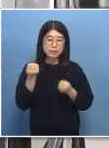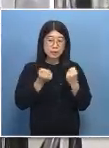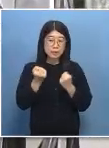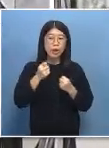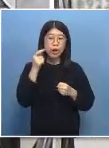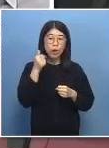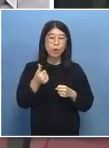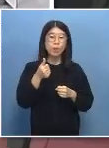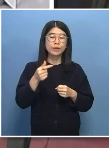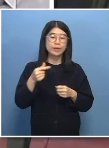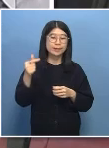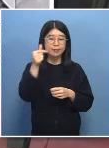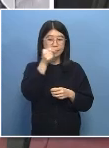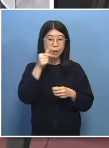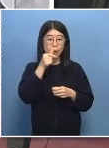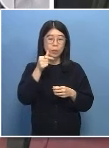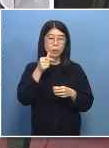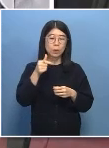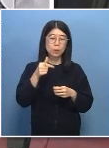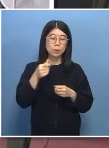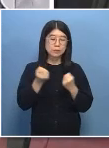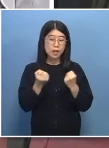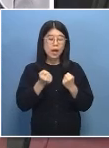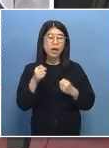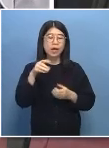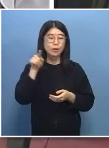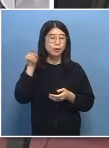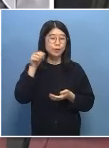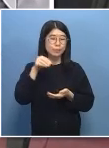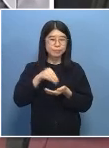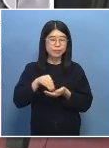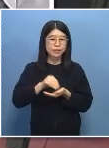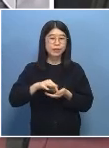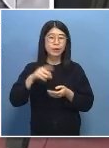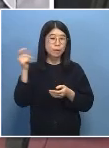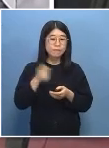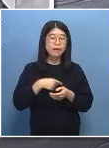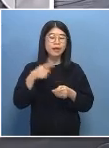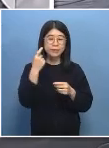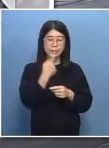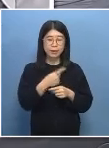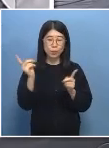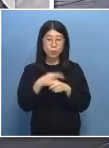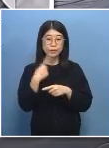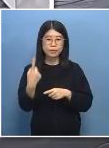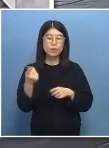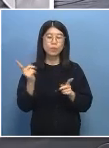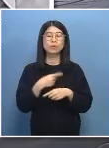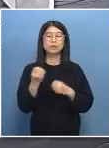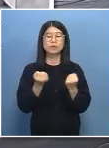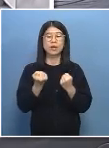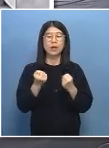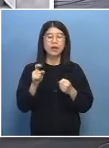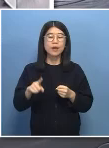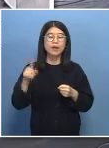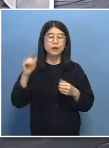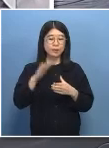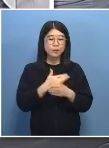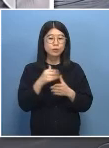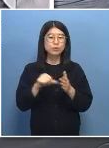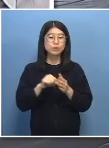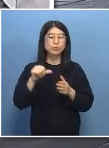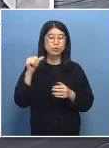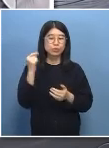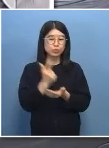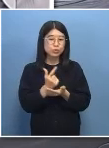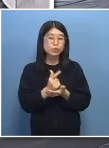油車，佢就未必咁快脆去一換一架車啦。咁因為你最主要